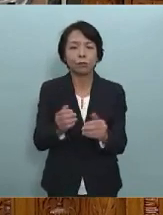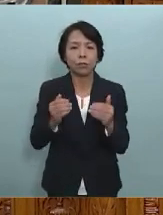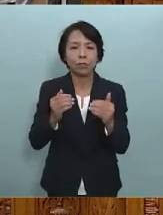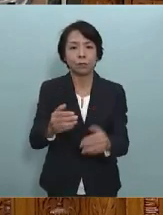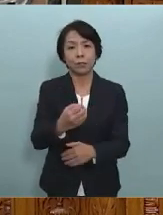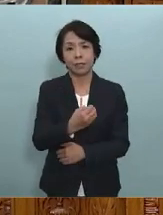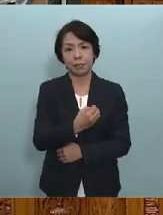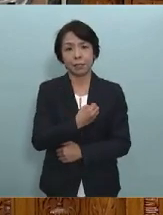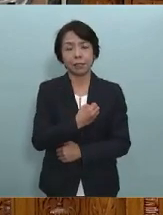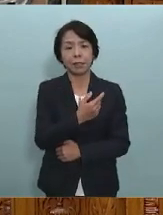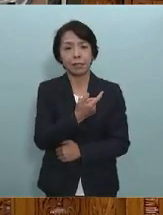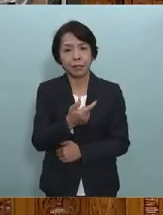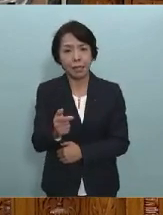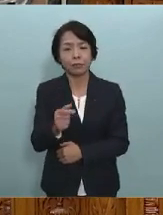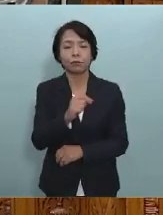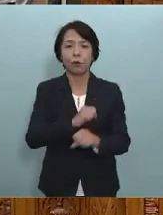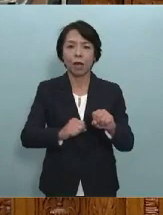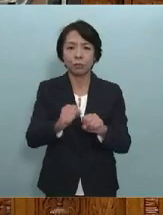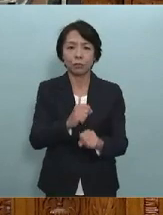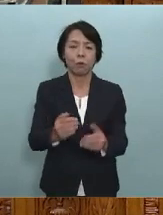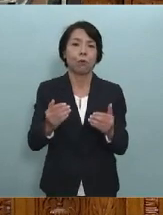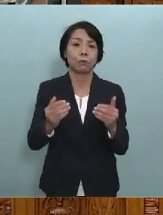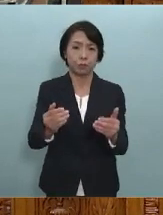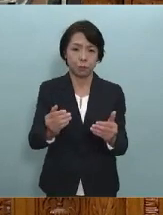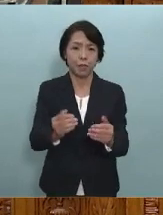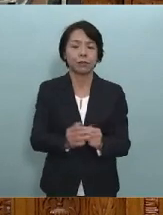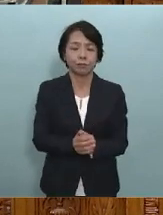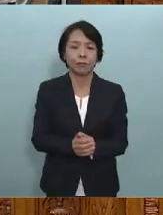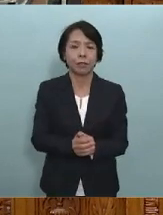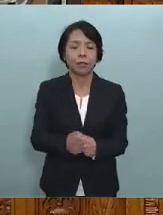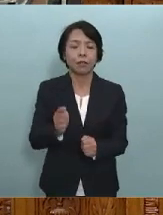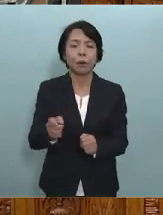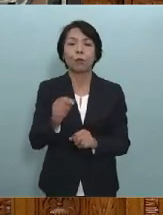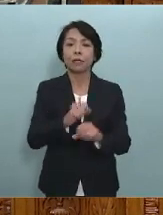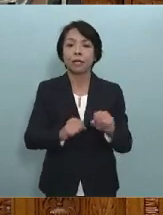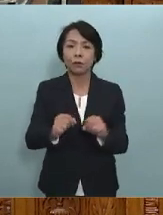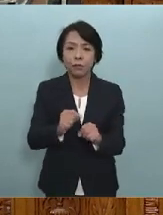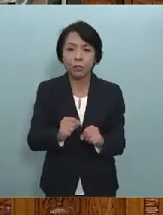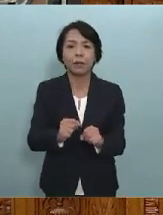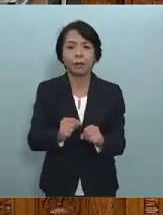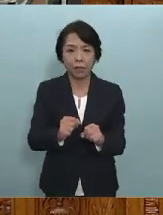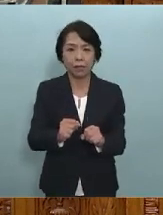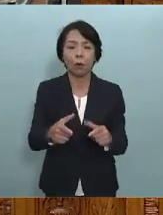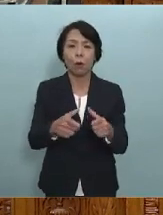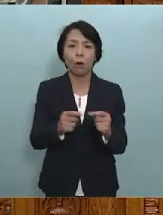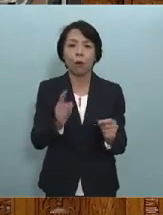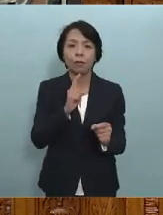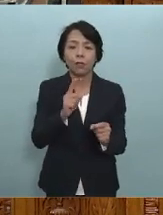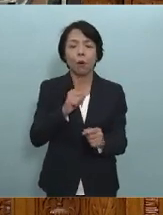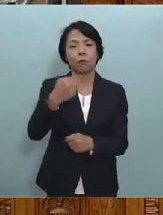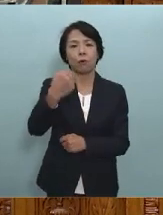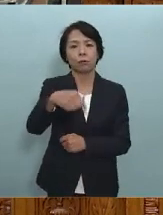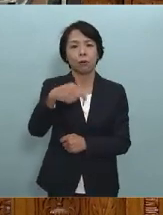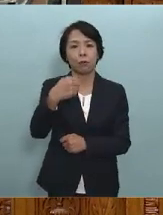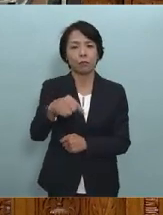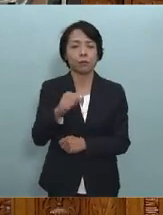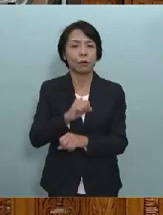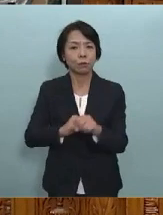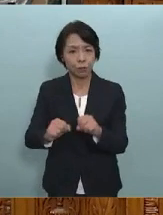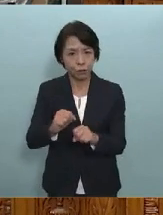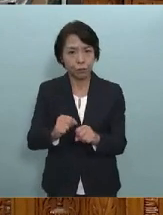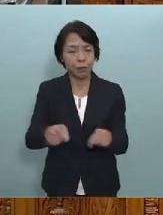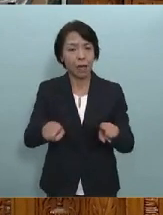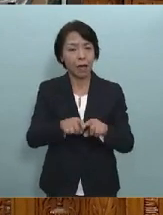等の活動推進えこうした取り組みなどえ日本語教育の取り組みや